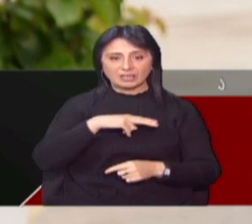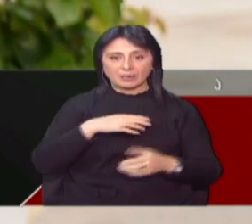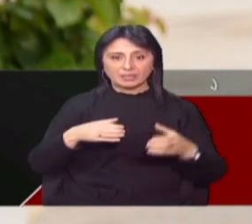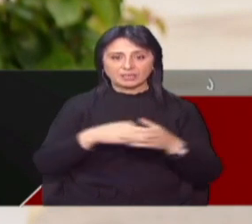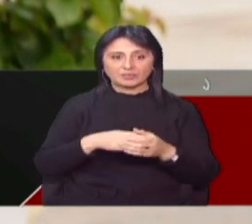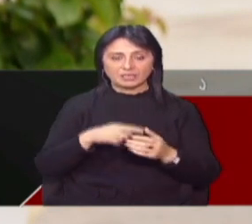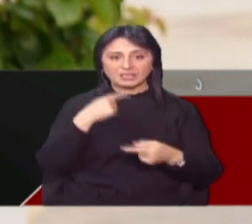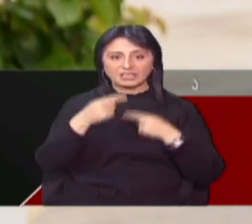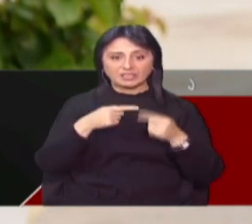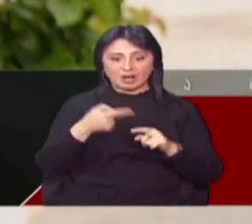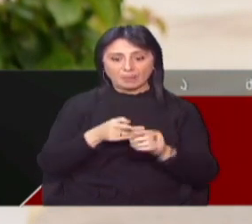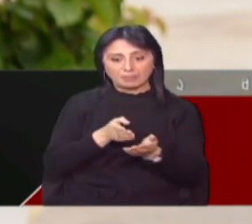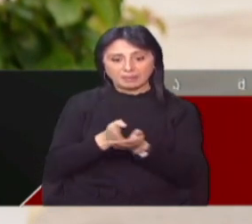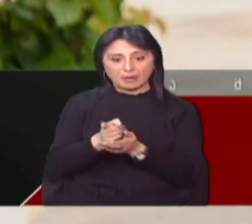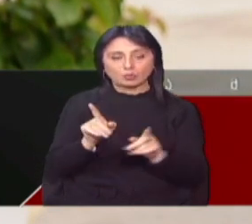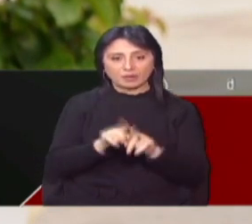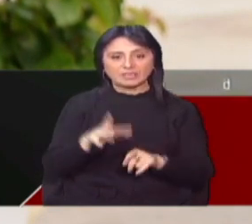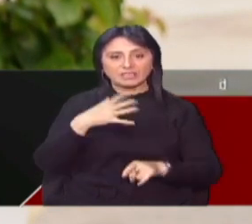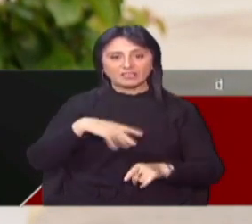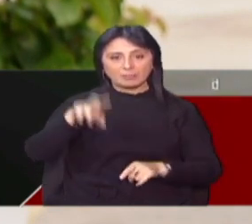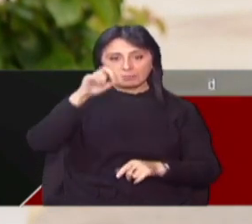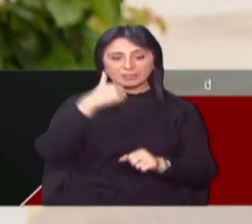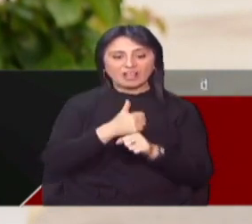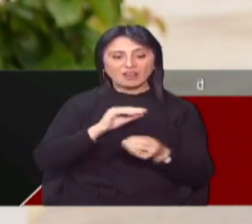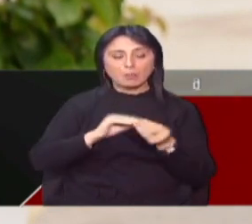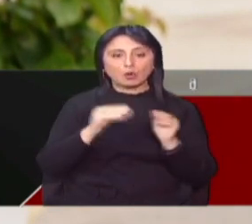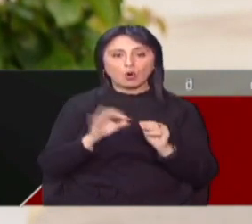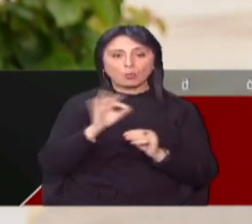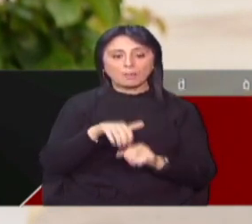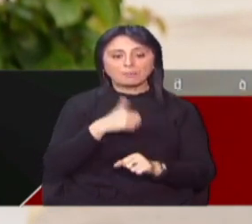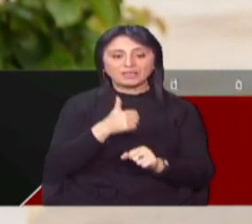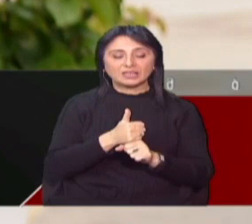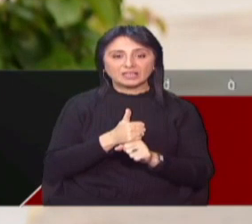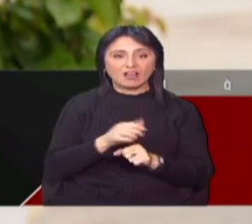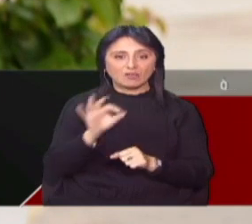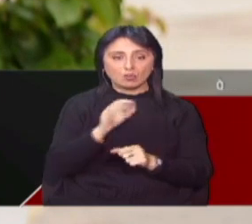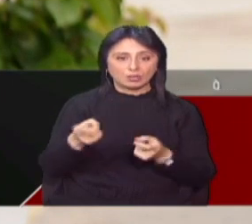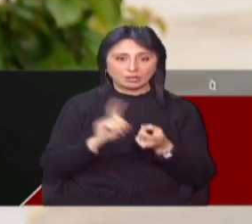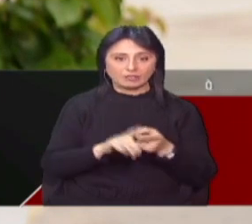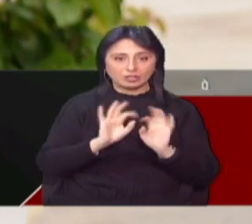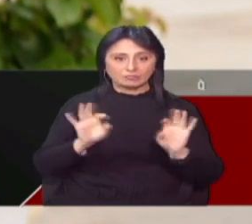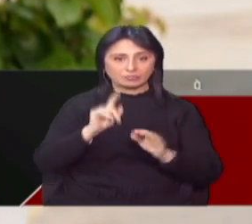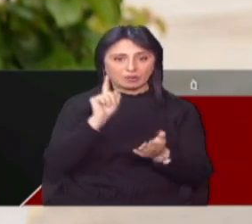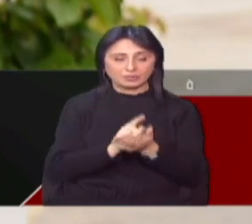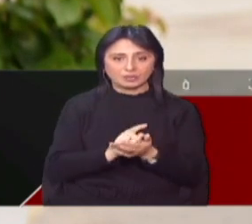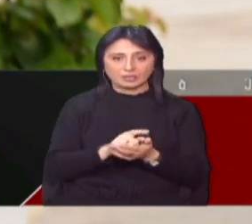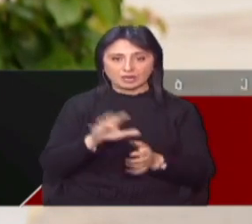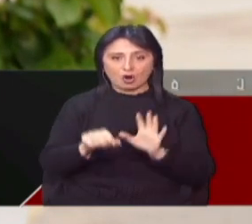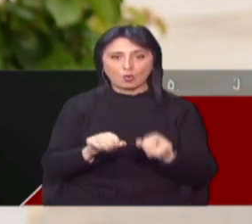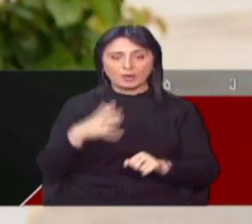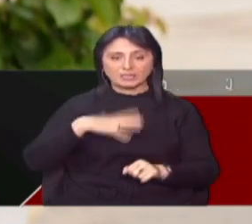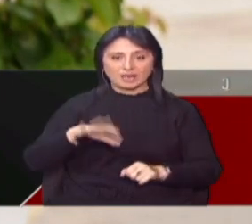დელეგაცია ისაუბრებს როგორც ამ მიმართულებით, ასევე საქართველოს მთავარ პრობლემასთან და მთავარ გამოწვევასთან დაკავშირებით, რაც საქართველოს